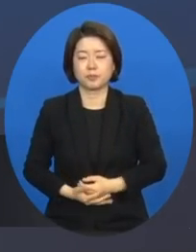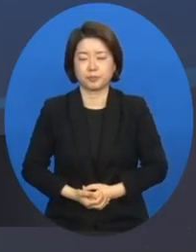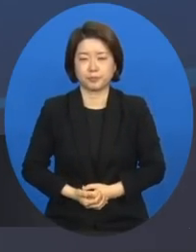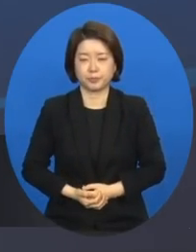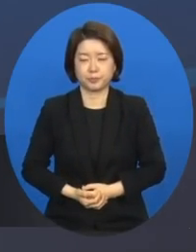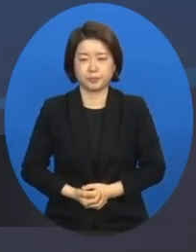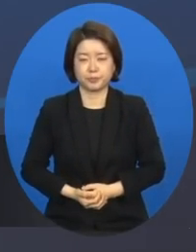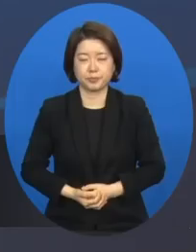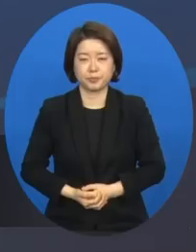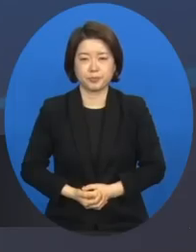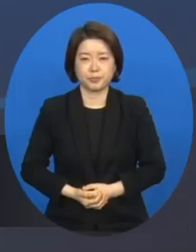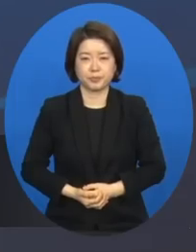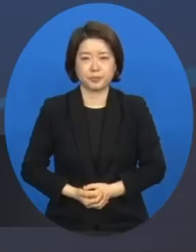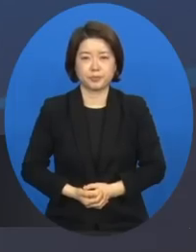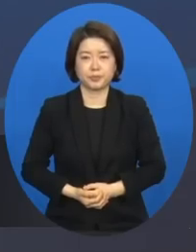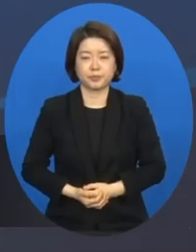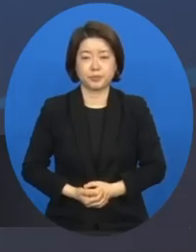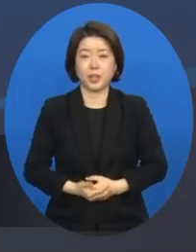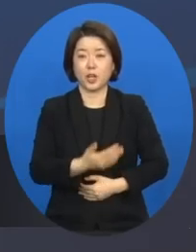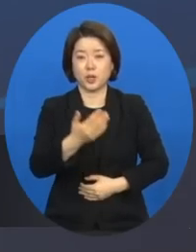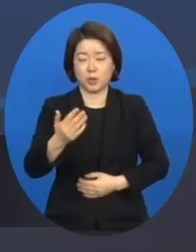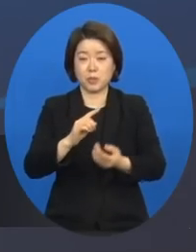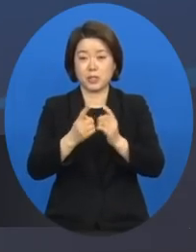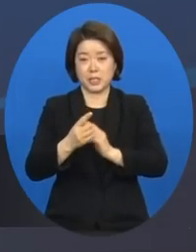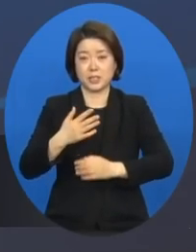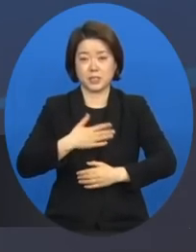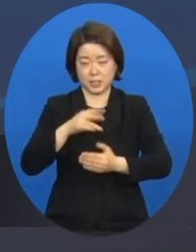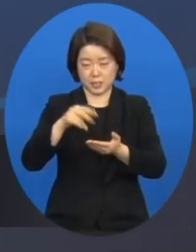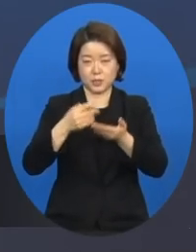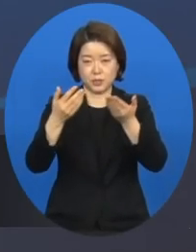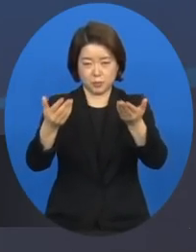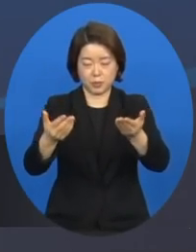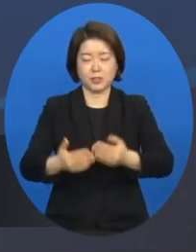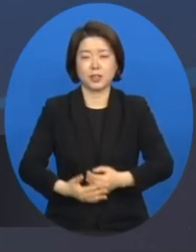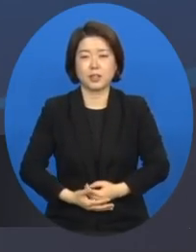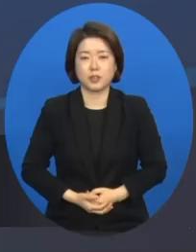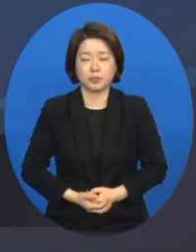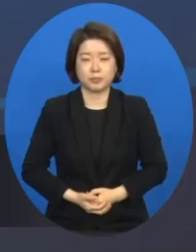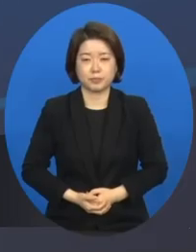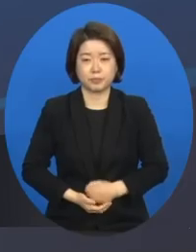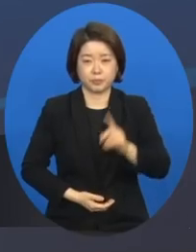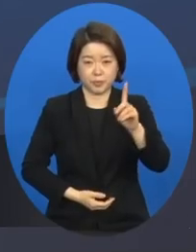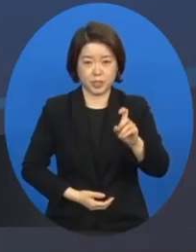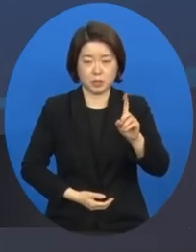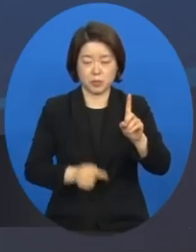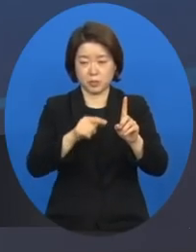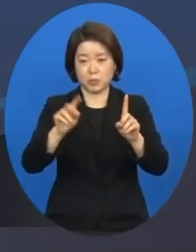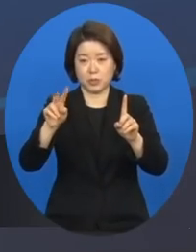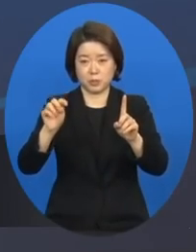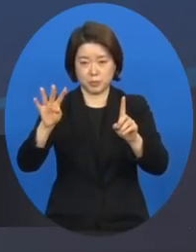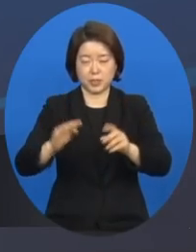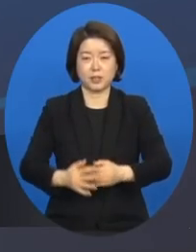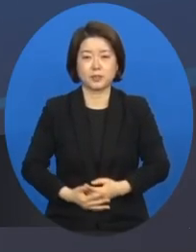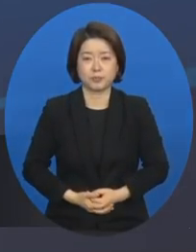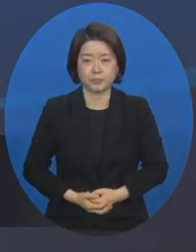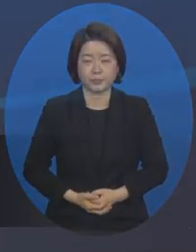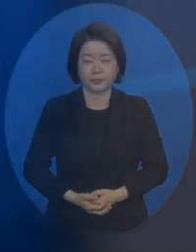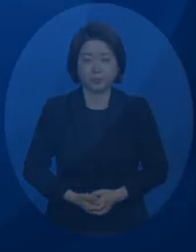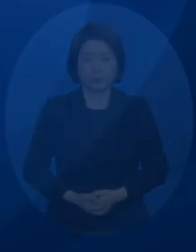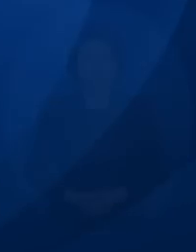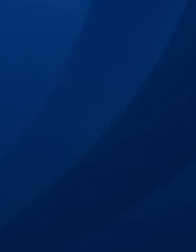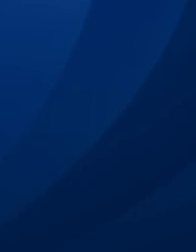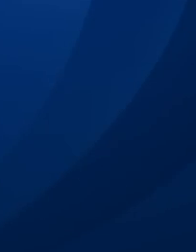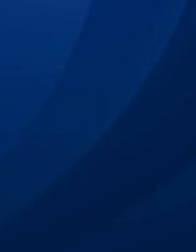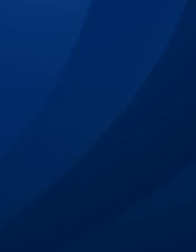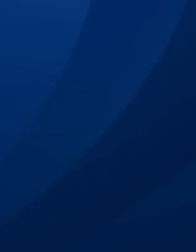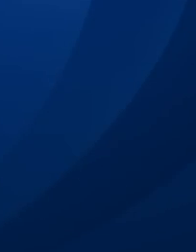24절까지의 말씀을 여러분 대신해서 제가 읽도록 하겠습니다 11절부터 읽겠습니다 또 이르시되 어떤